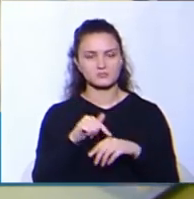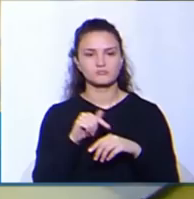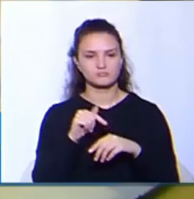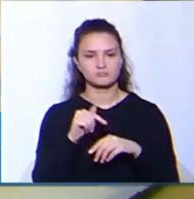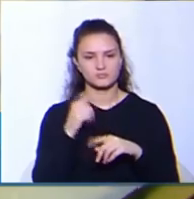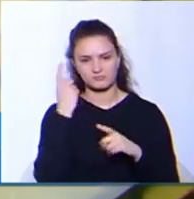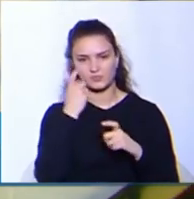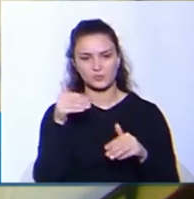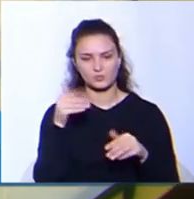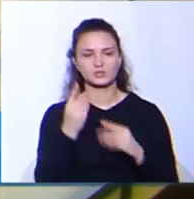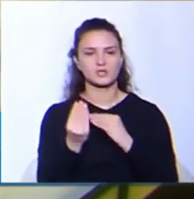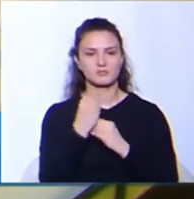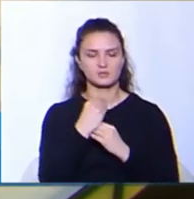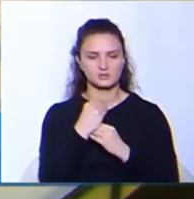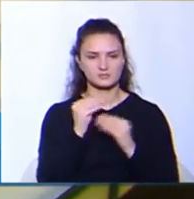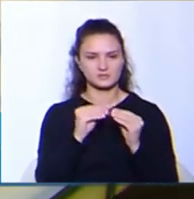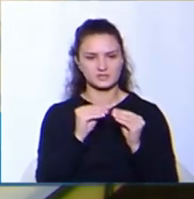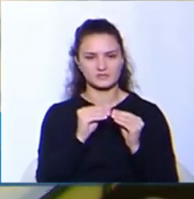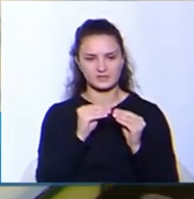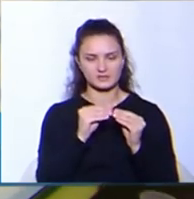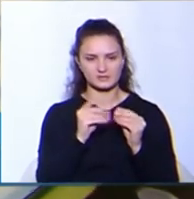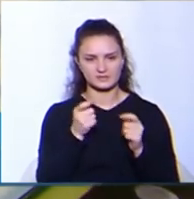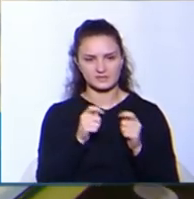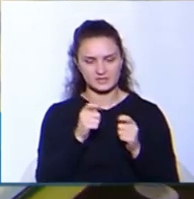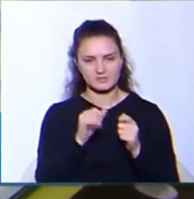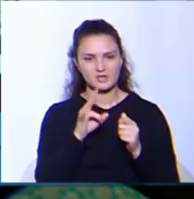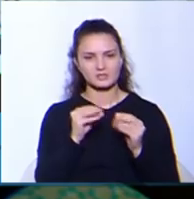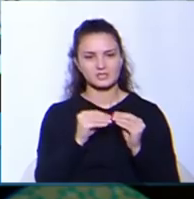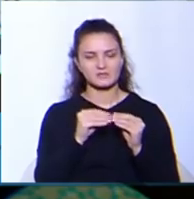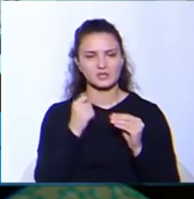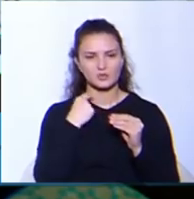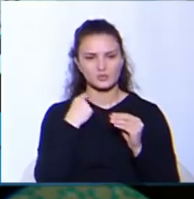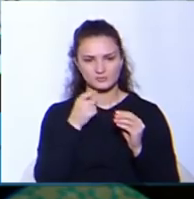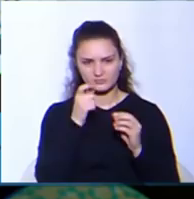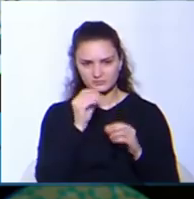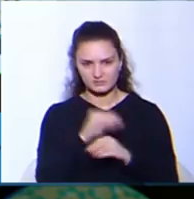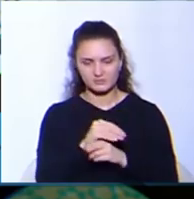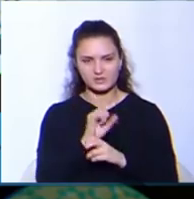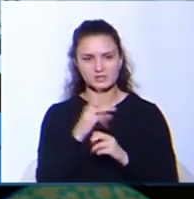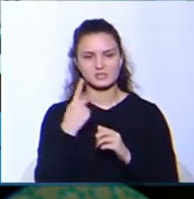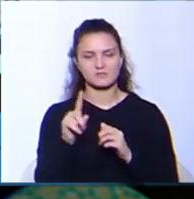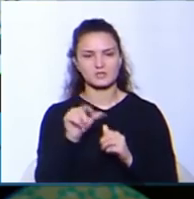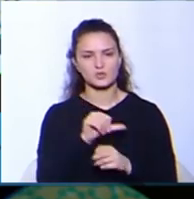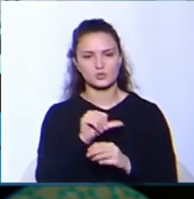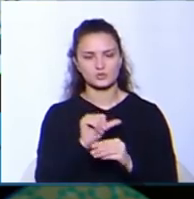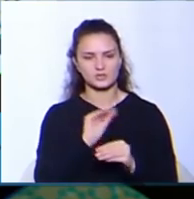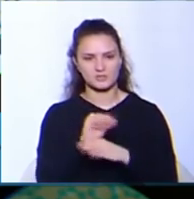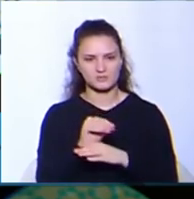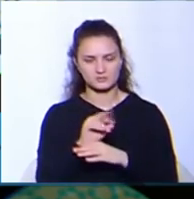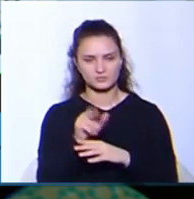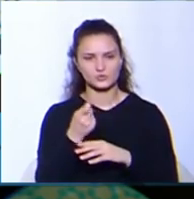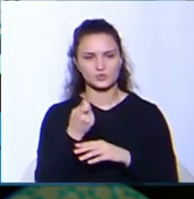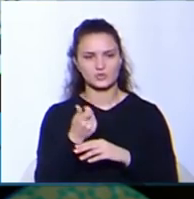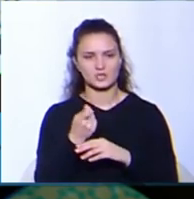ის ამატებს იგივე ნივთიერებას, ან ამატებს ვთქვათ იგივე ალკოჰოლს, ან ამატებს სხვა რომელიღაც ნარკოტიკულ საშუალებას, და